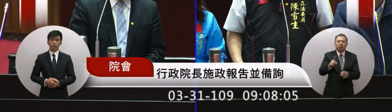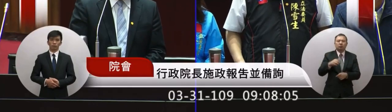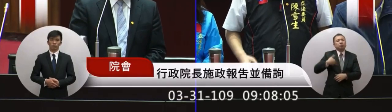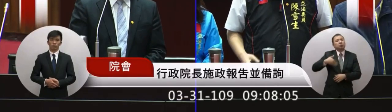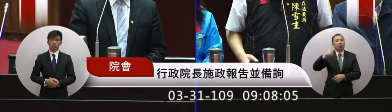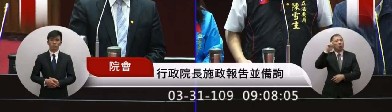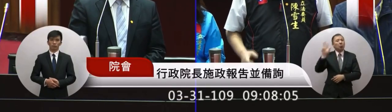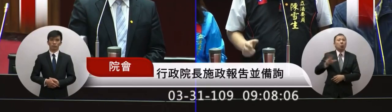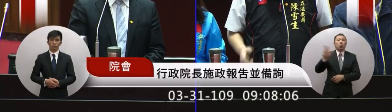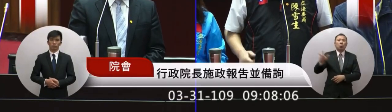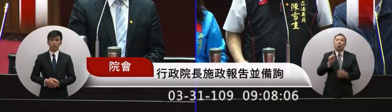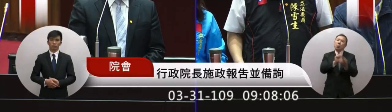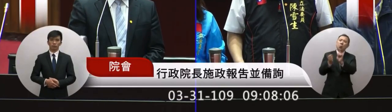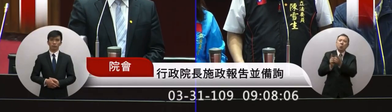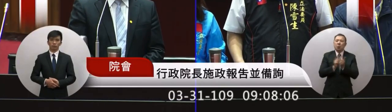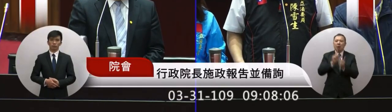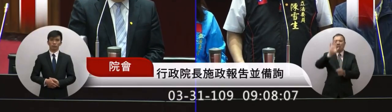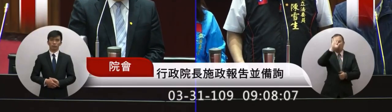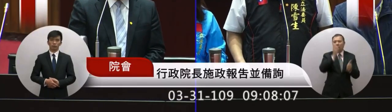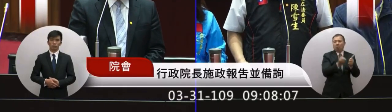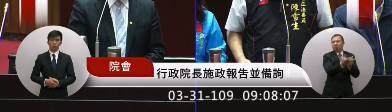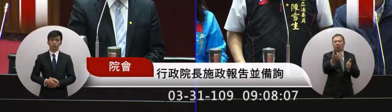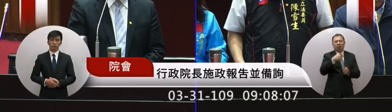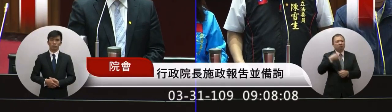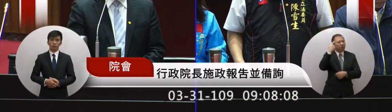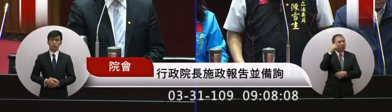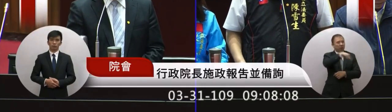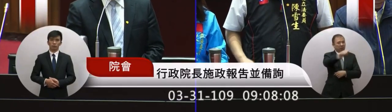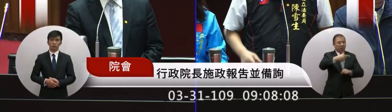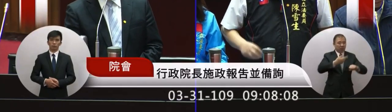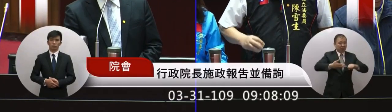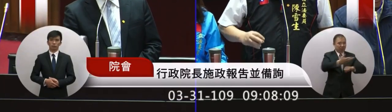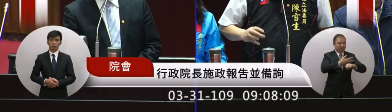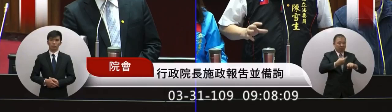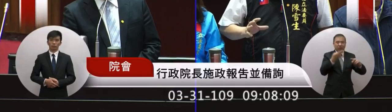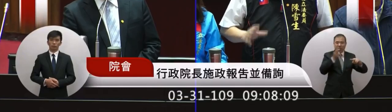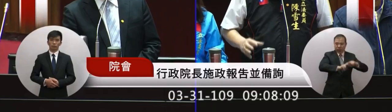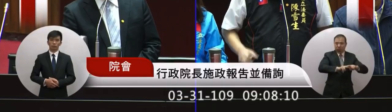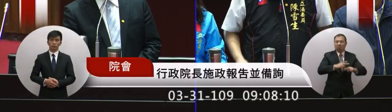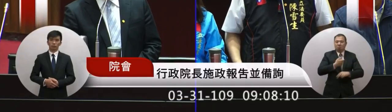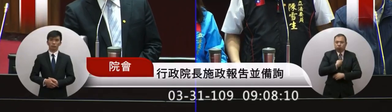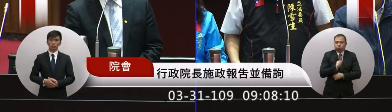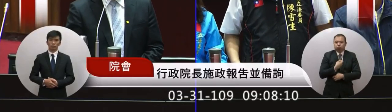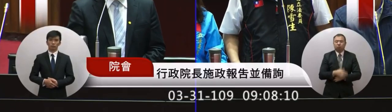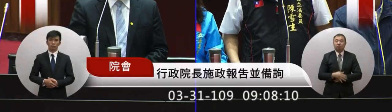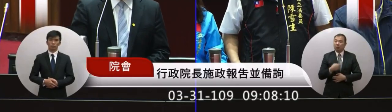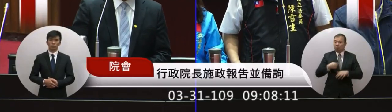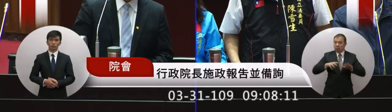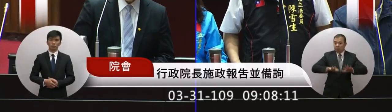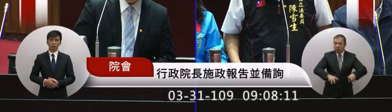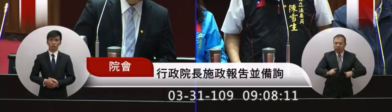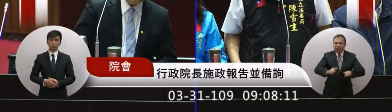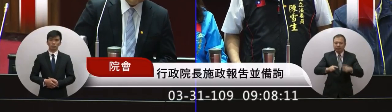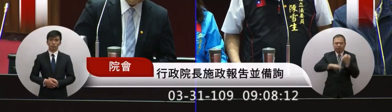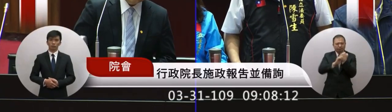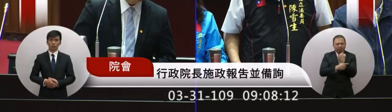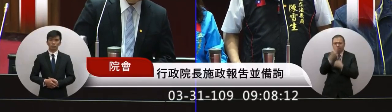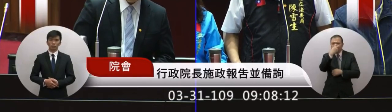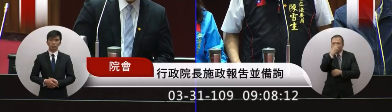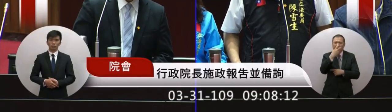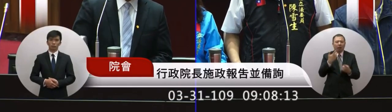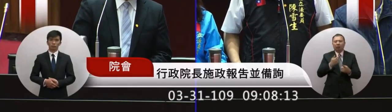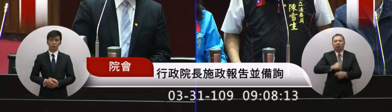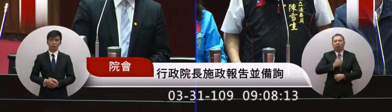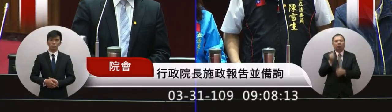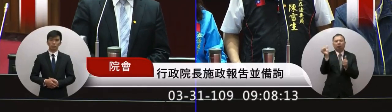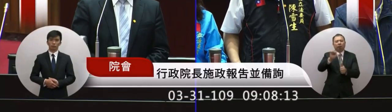染，尤其离岛势必关岛，非常的危险。那么我们目前也查过法令，无法可管，